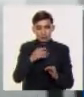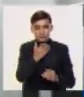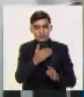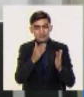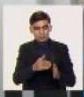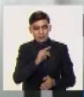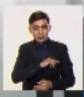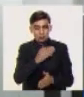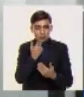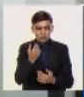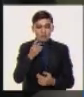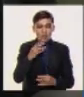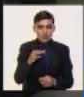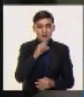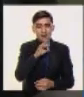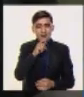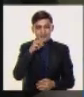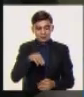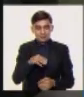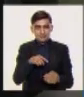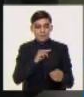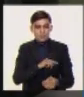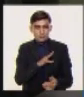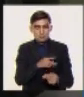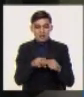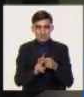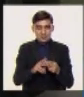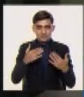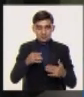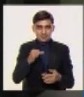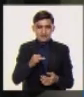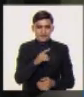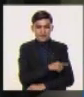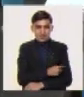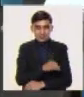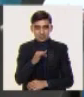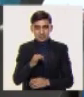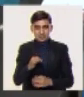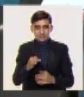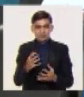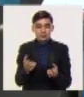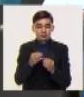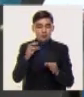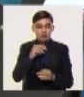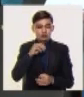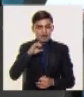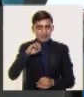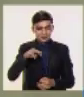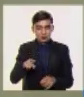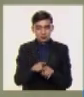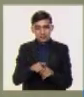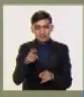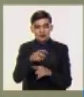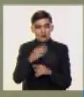его работе нет. Просто, мол, Рахат Дюсембаев работал на полставки, так как совмещал с должностью врача в горно-спасательной части. Когда пришел сотрудник